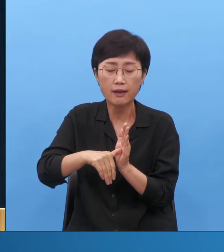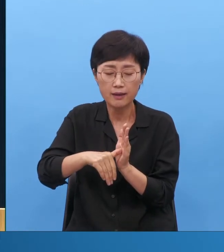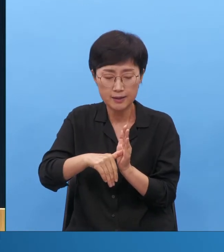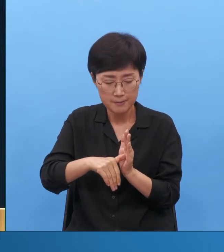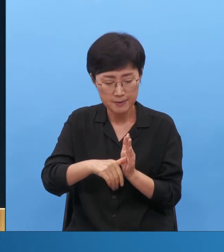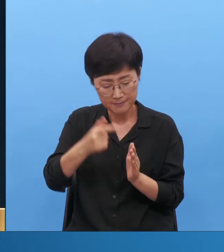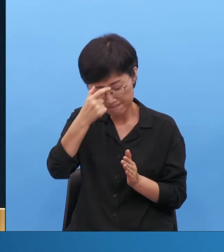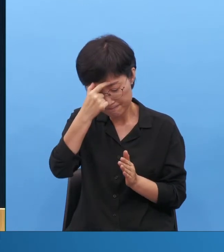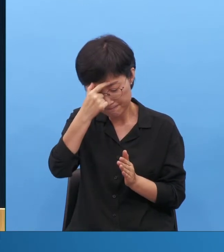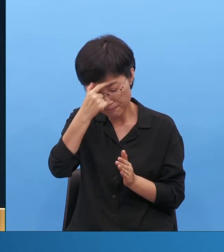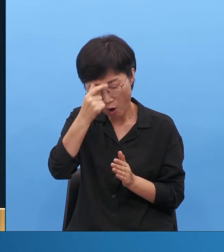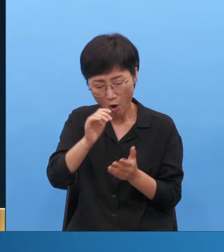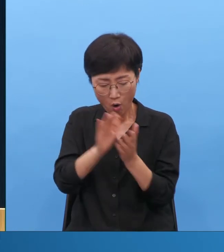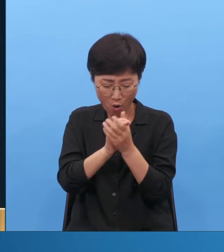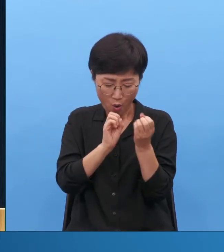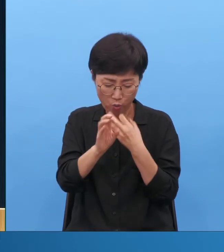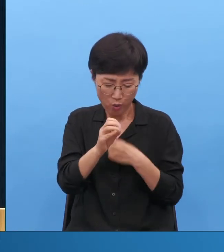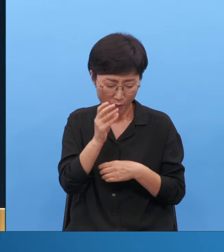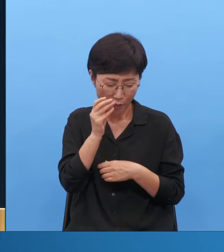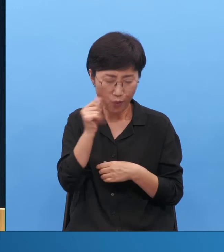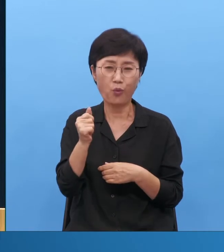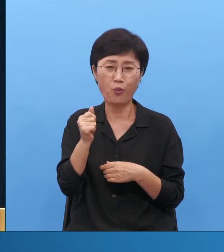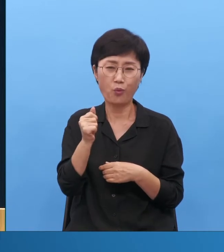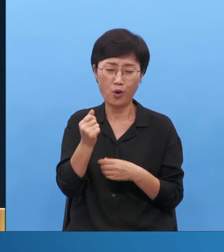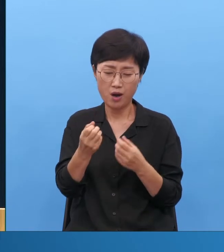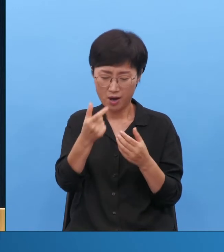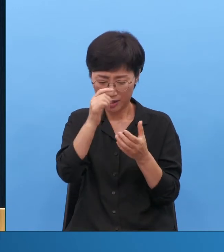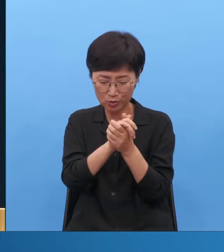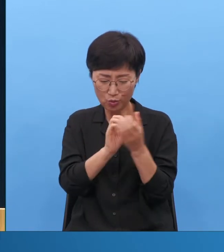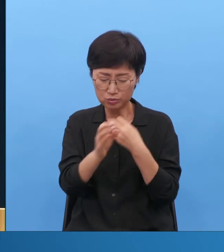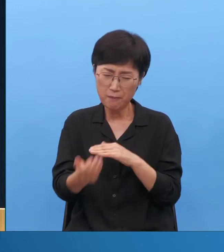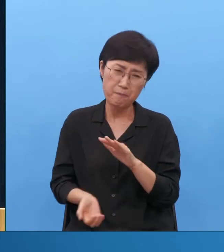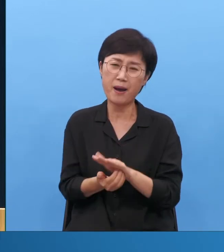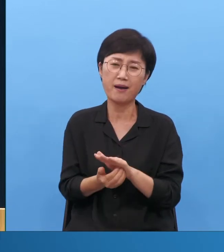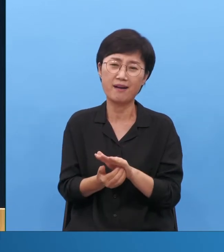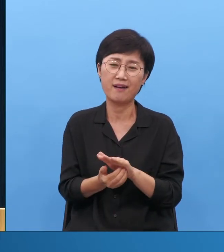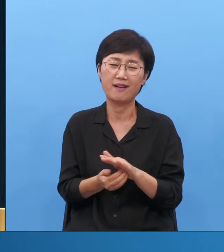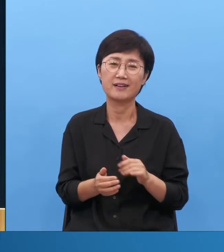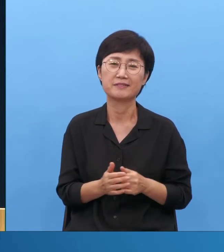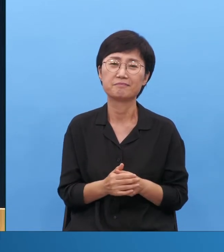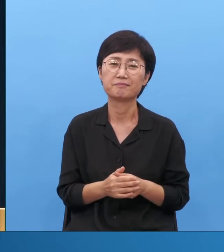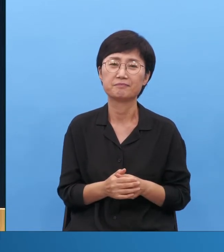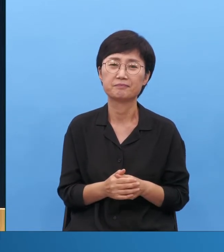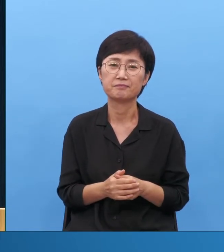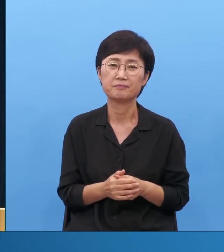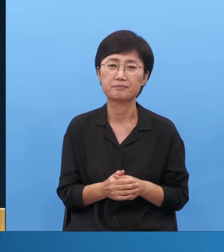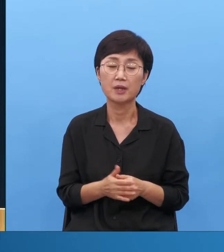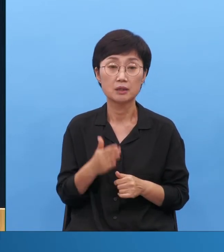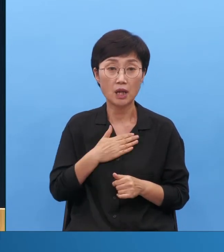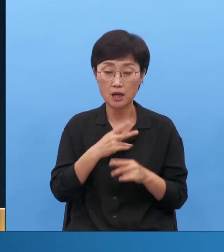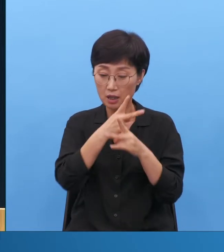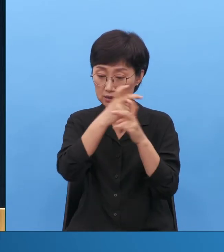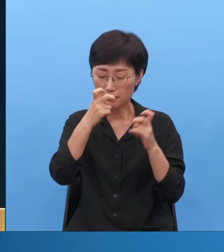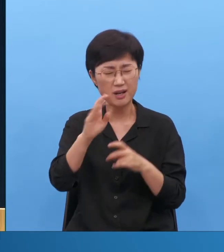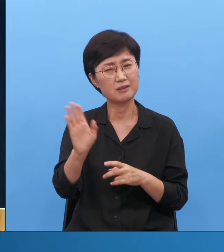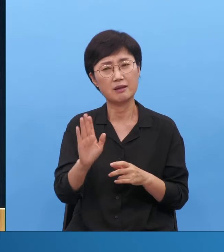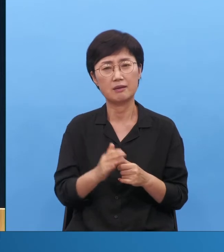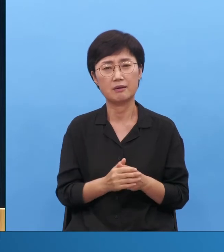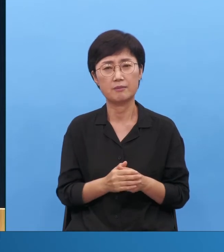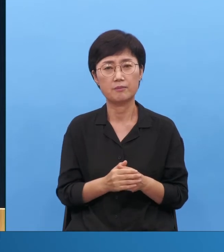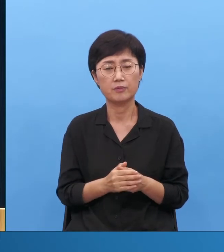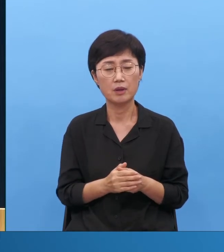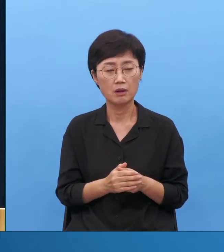don't know, but for me, I'm interested in nothing else. I have a lot of sermons I need to prepare for, especially for the Lord's Day sermon. 거의 못 자요. I can barely sleep. 그럼 잠이